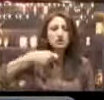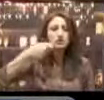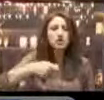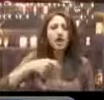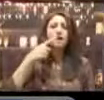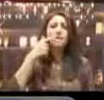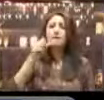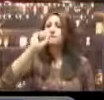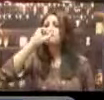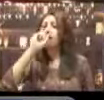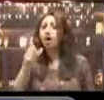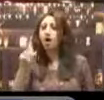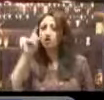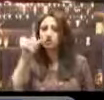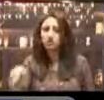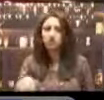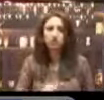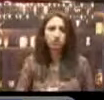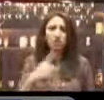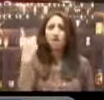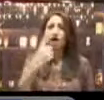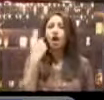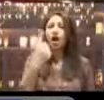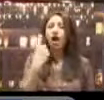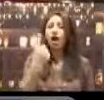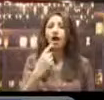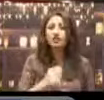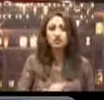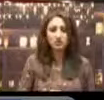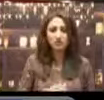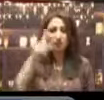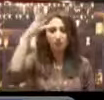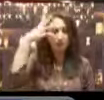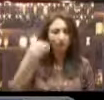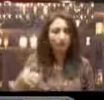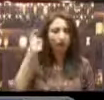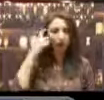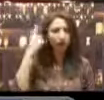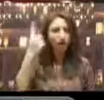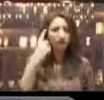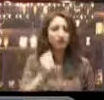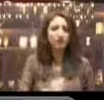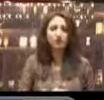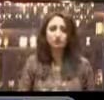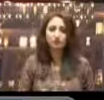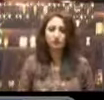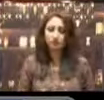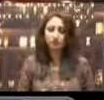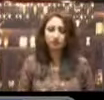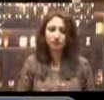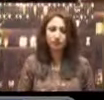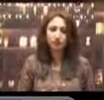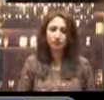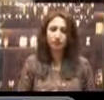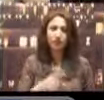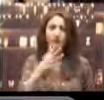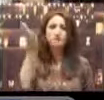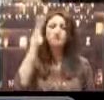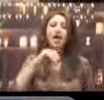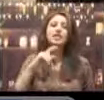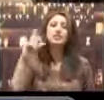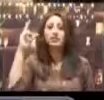دي والطريقه فطريه جدا جدا، ان باخد الميه على ثلاث مراحل على كذا، فتنبهر وجايز بعد كده تعلم اسلامها. يعني يمكن ده